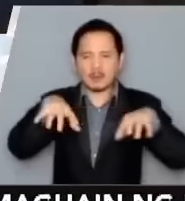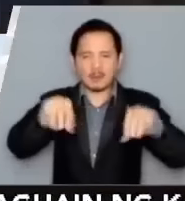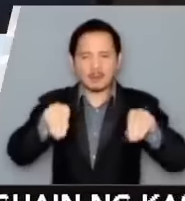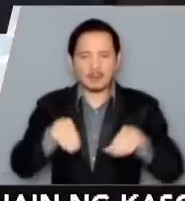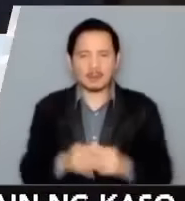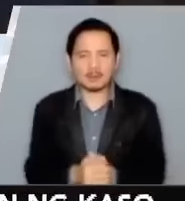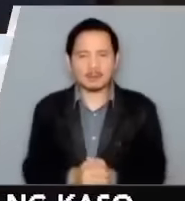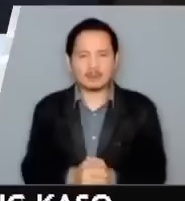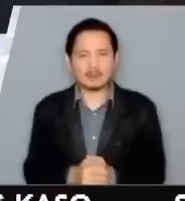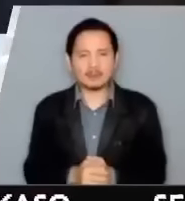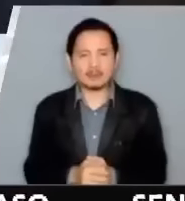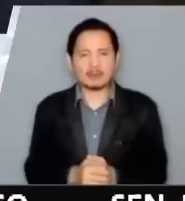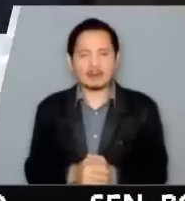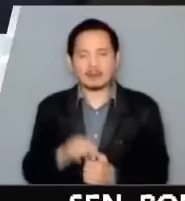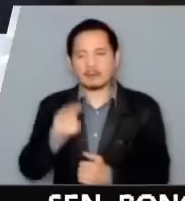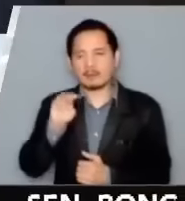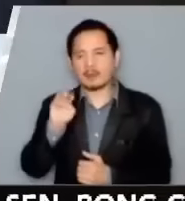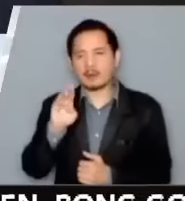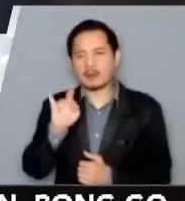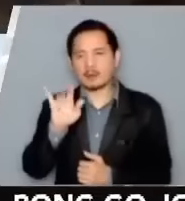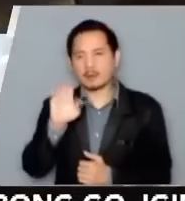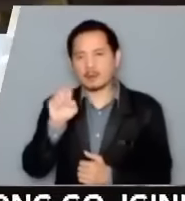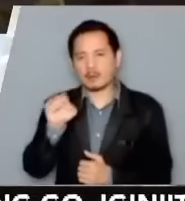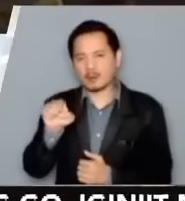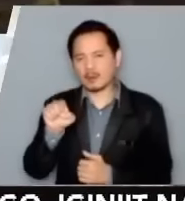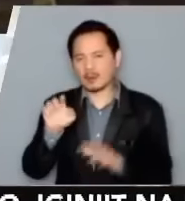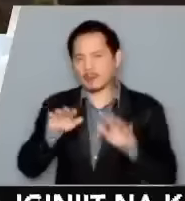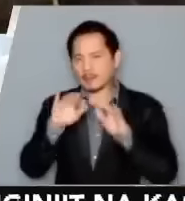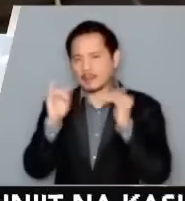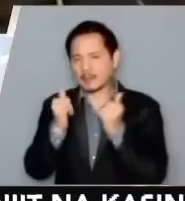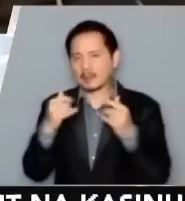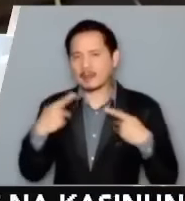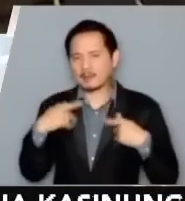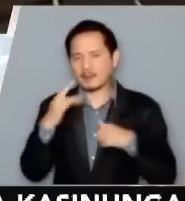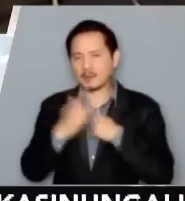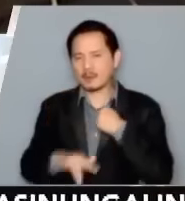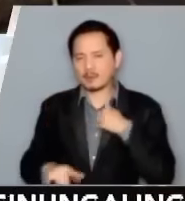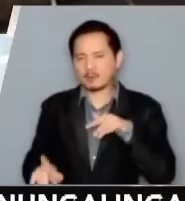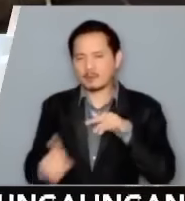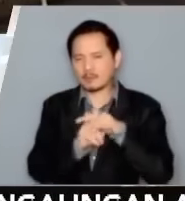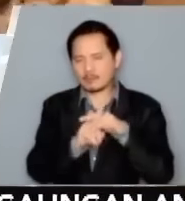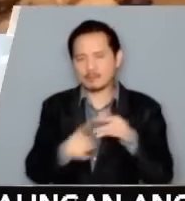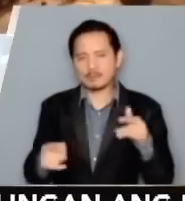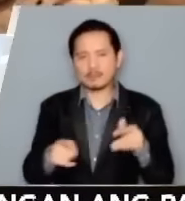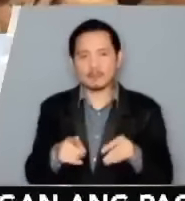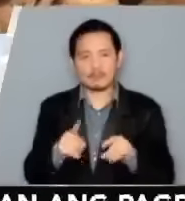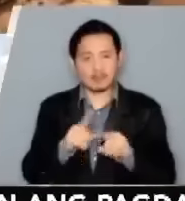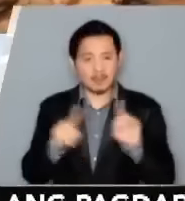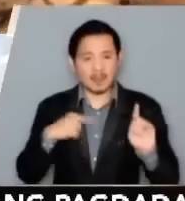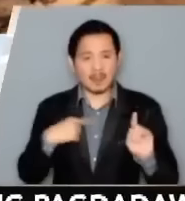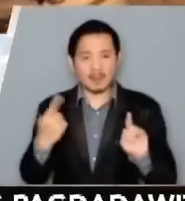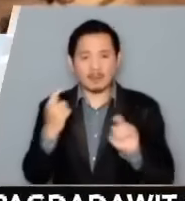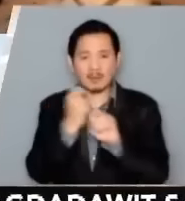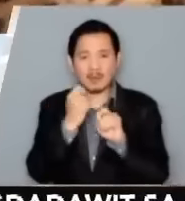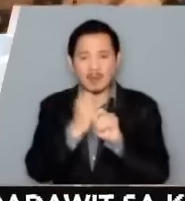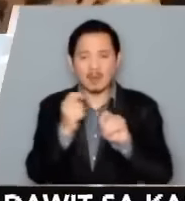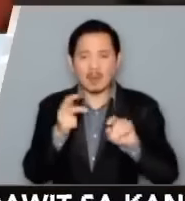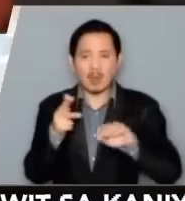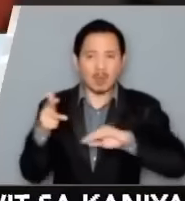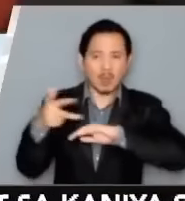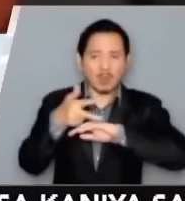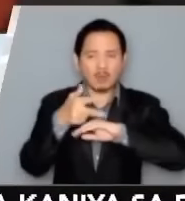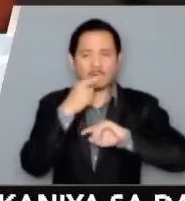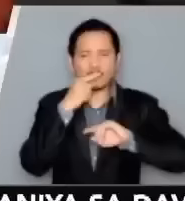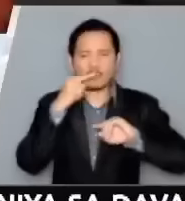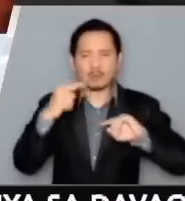taga Meralco may mga tauhan din ang telcos dahil nakahambalang ang truck sa gitna ng kalsada at marami nakalaylay na kawat hindi mo na ito